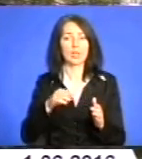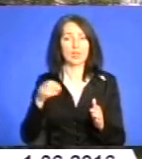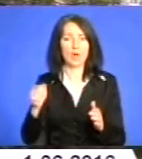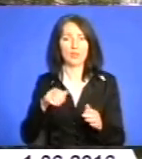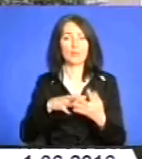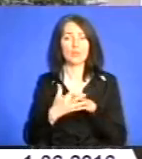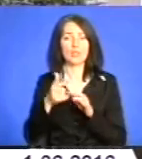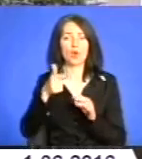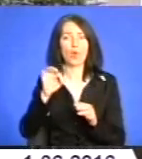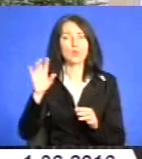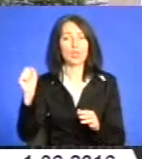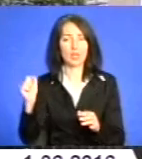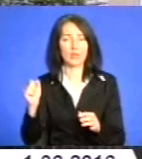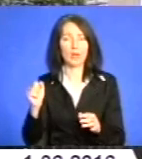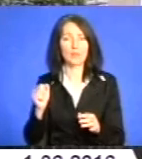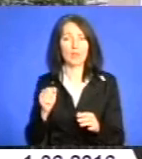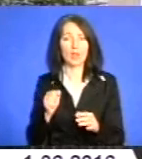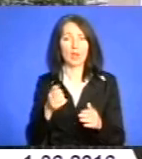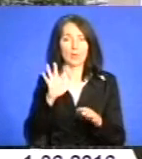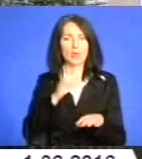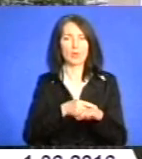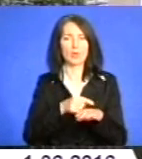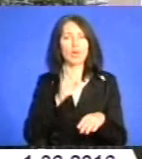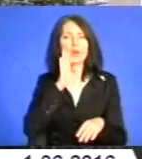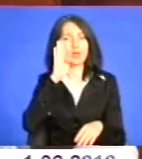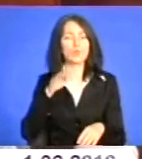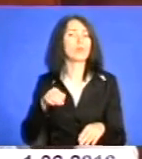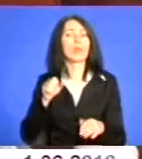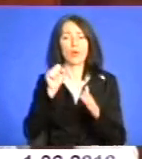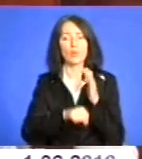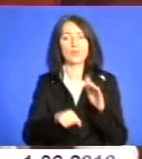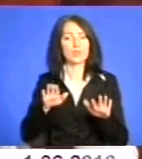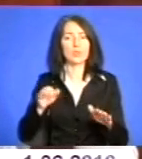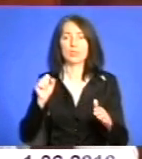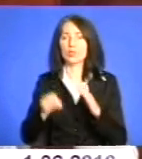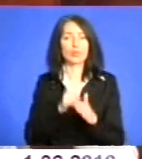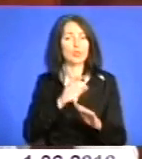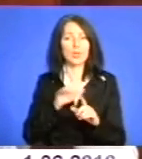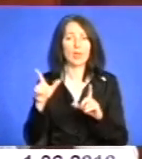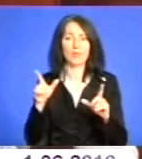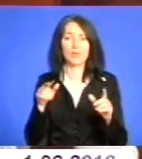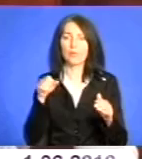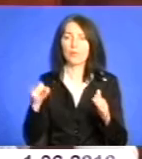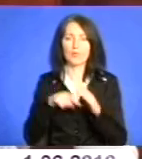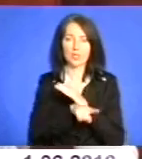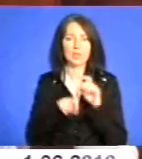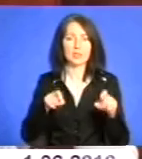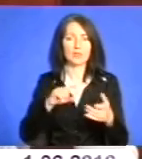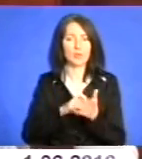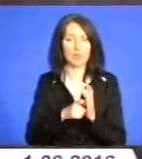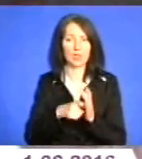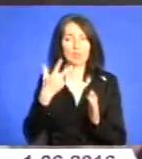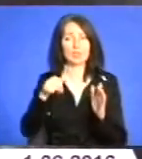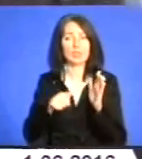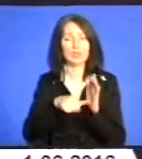3 години ранку. Вбивця з місця злочину не тікав, а сидів у своїй кімнаті. 31-річний чоловік перерізав шию своїм родичам, дідові та